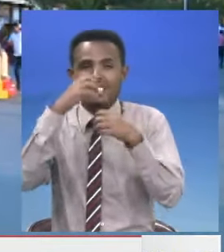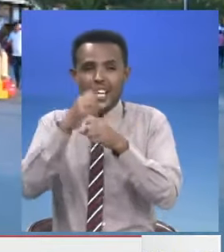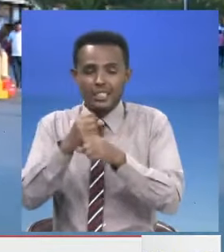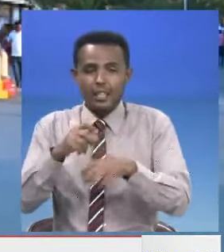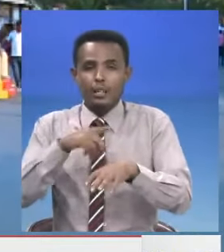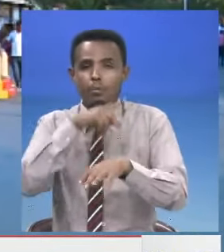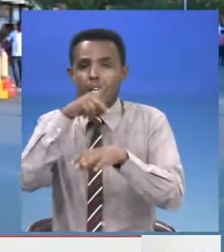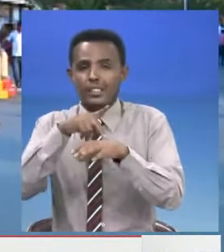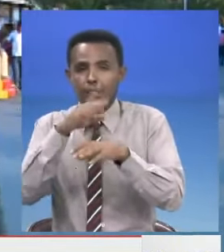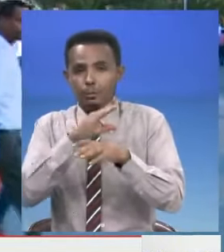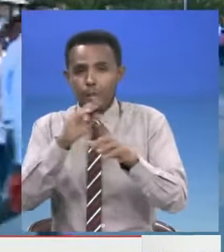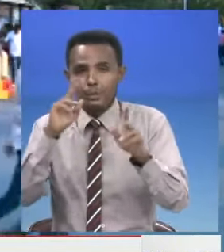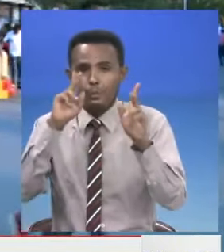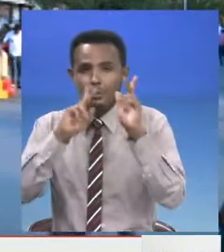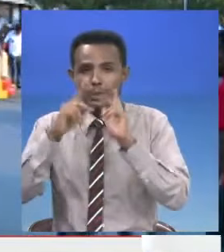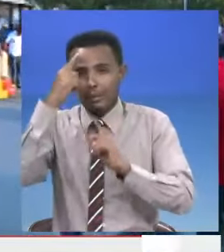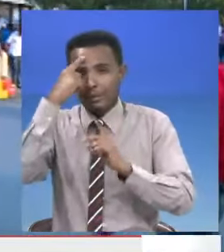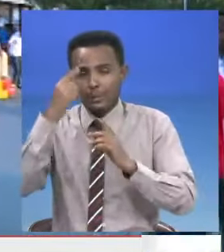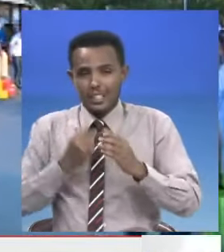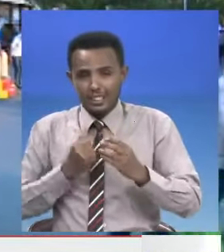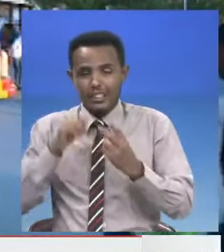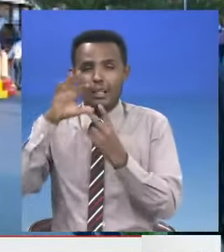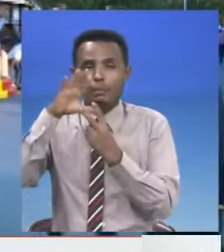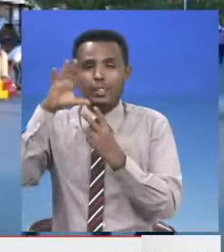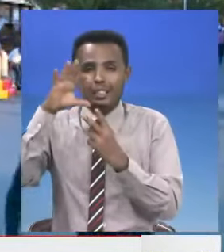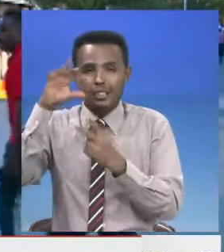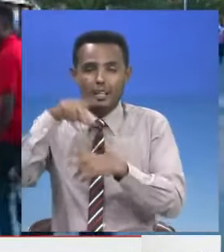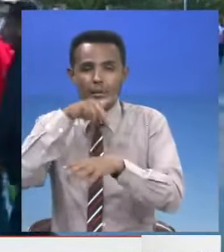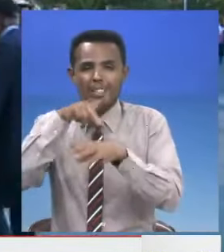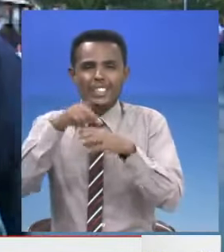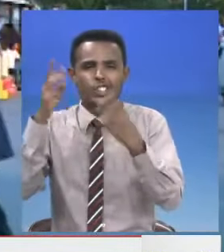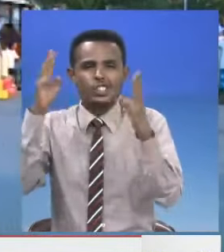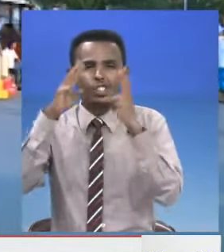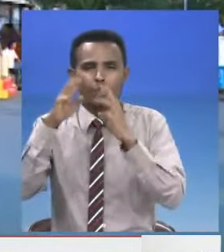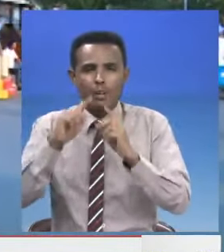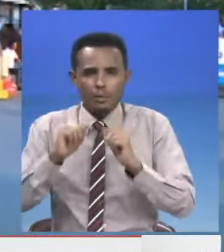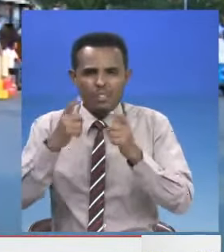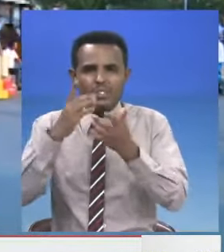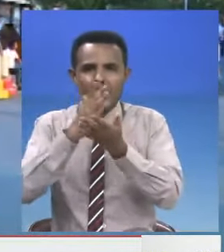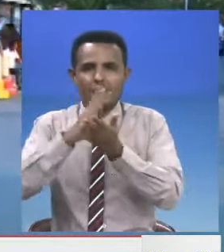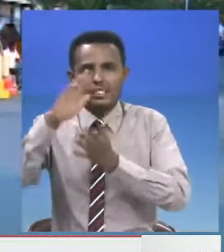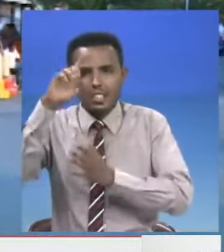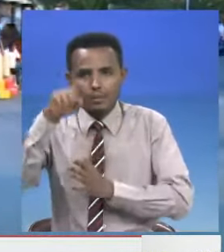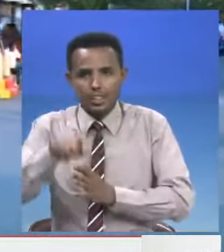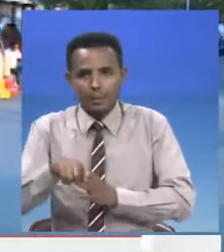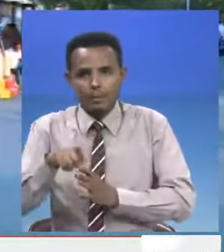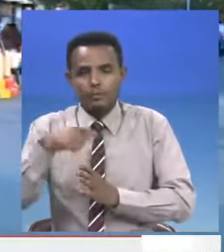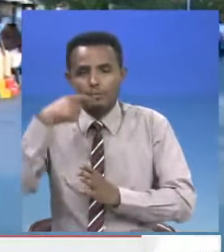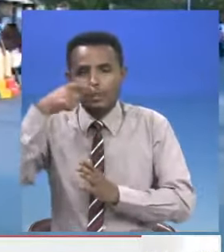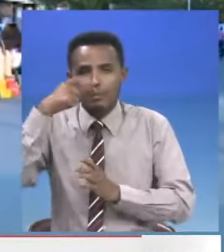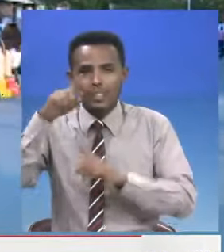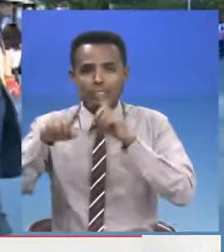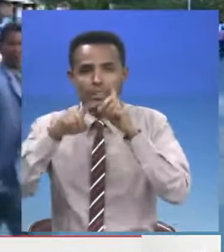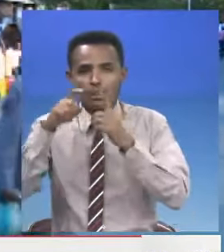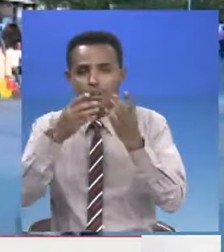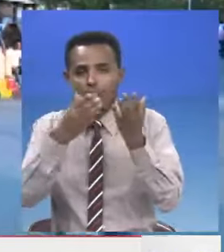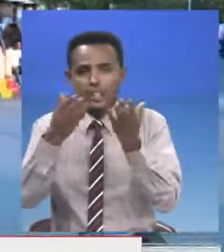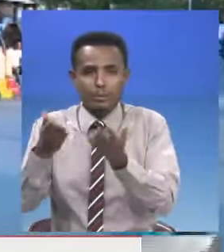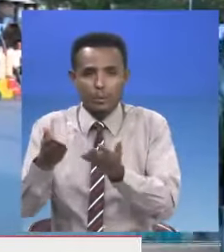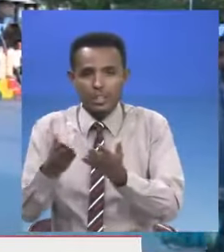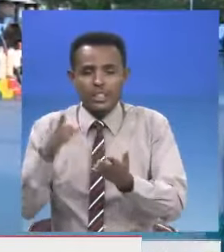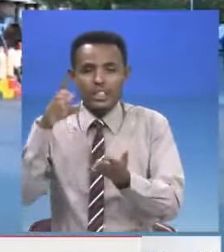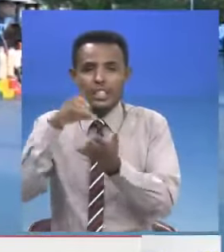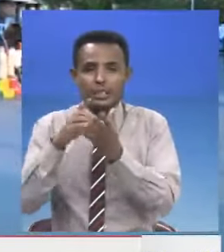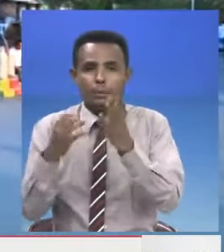ፓርቲና በህዝብ እምነት ተጥሎበት እንደተመረጠ ፓርቲ እነዚህን ችግሮች በፍጥነት ሊቀርፍ ይገባል የሚሉ ጥያቄዎችን አንስተዋል።